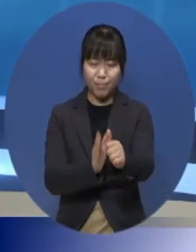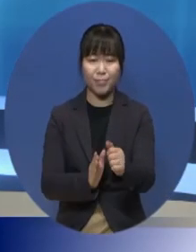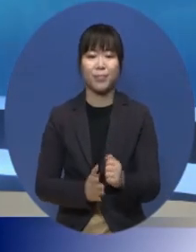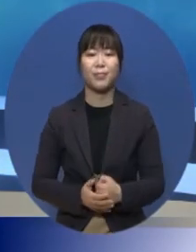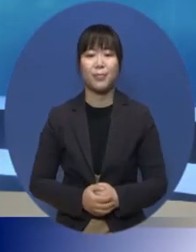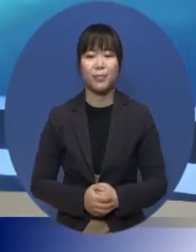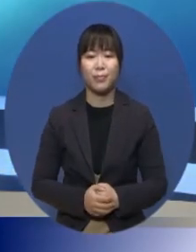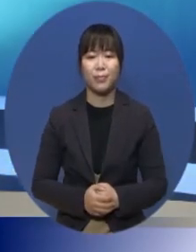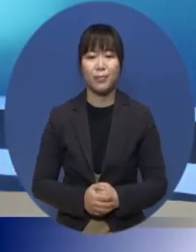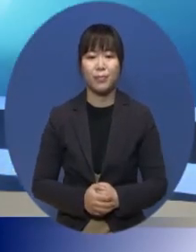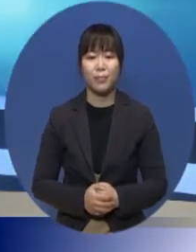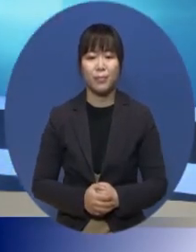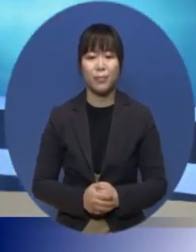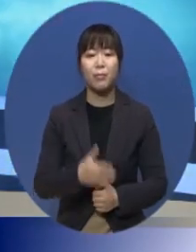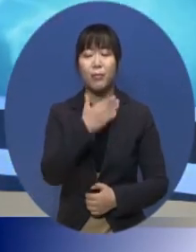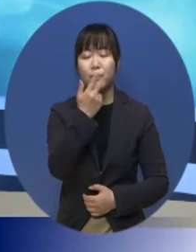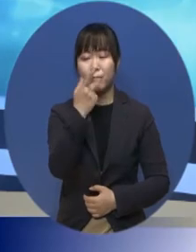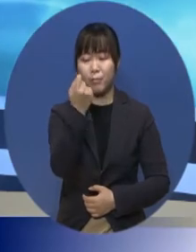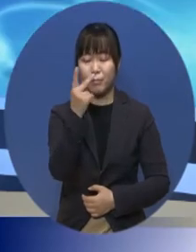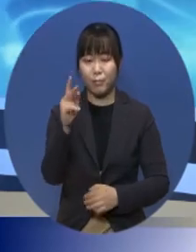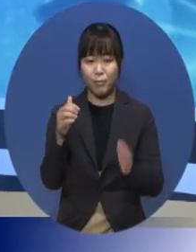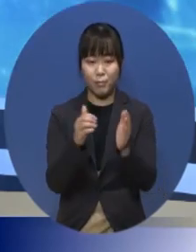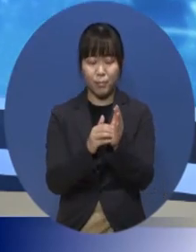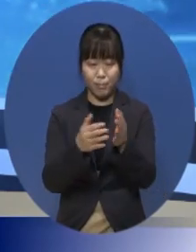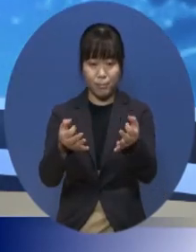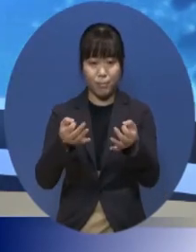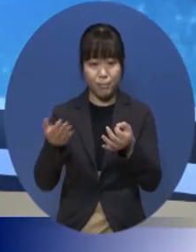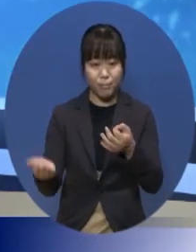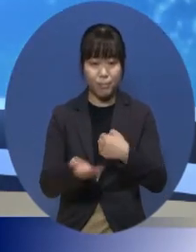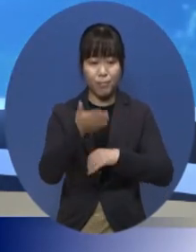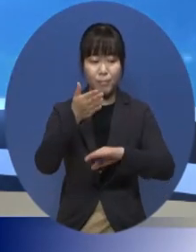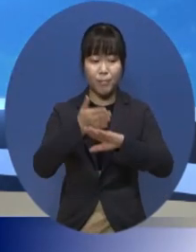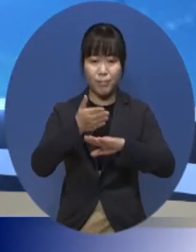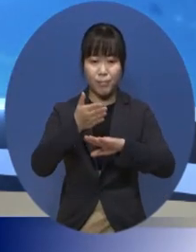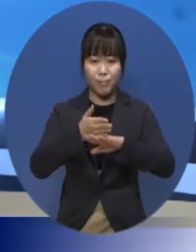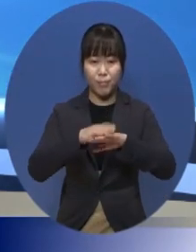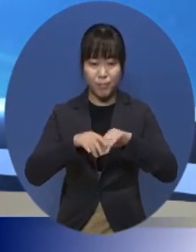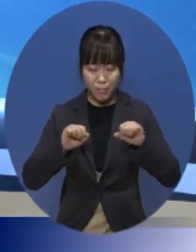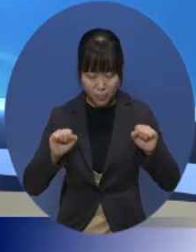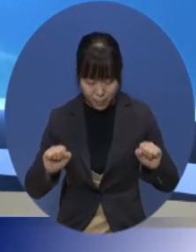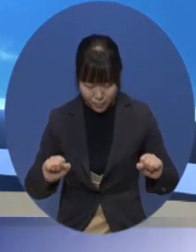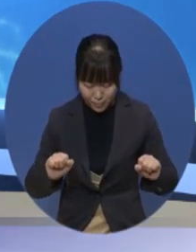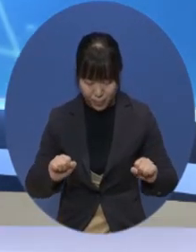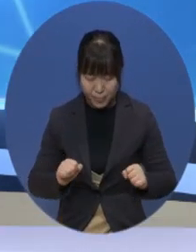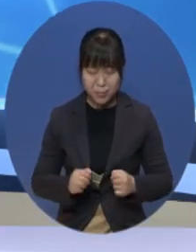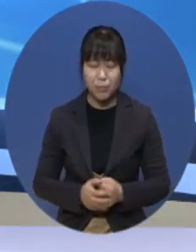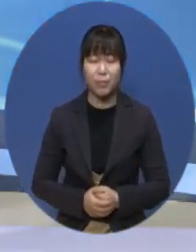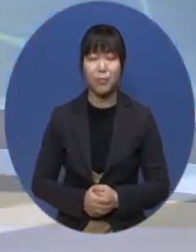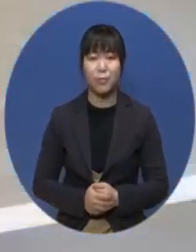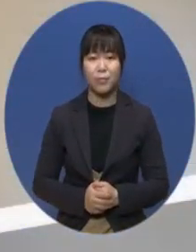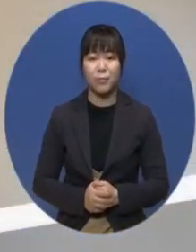당부드립니다. 이상 복지TV 뉴스를 마칩니다. 시청해주신 여러분 고맙습니다.